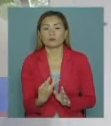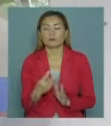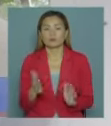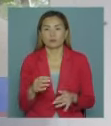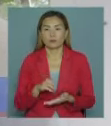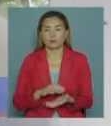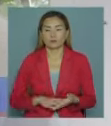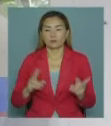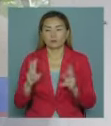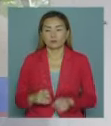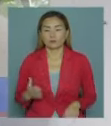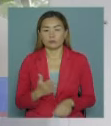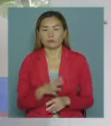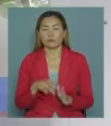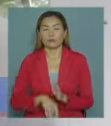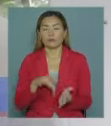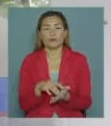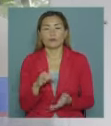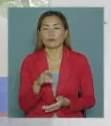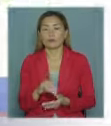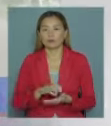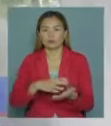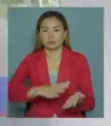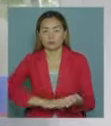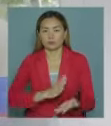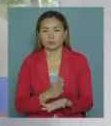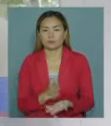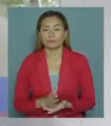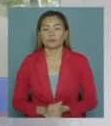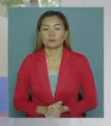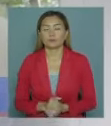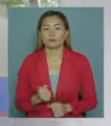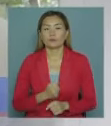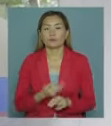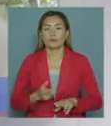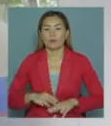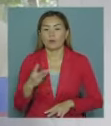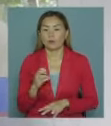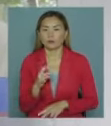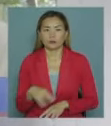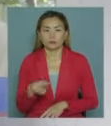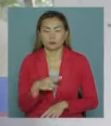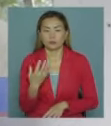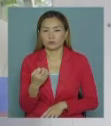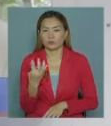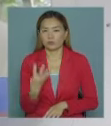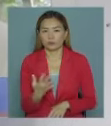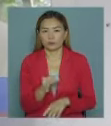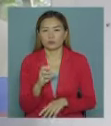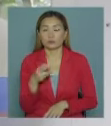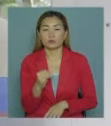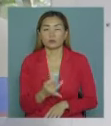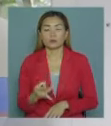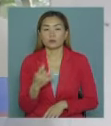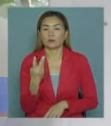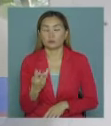подтверждено лабораторно. Из них в городе Атрау 19 случаев, в Курмангазинском районе 3, в Махамбетском районе 4, и Сатайском